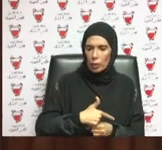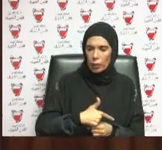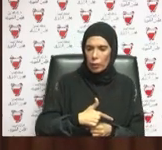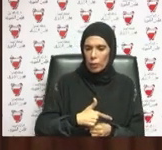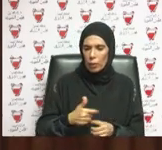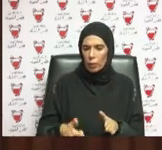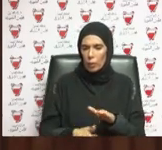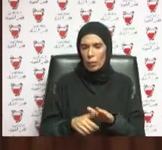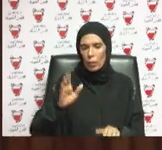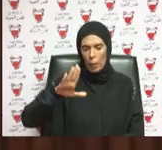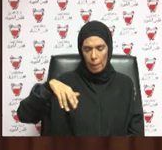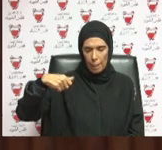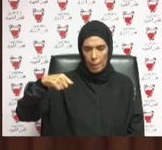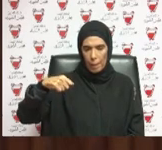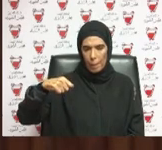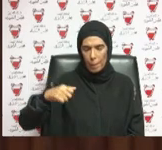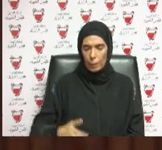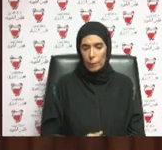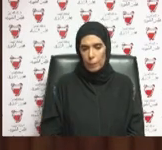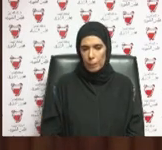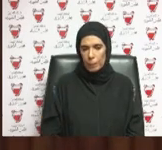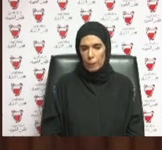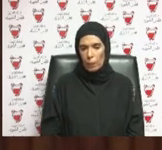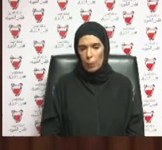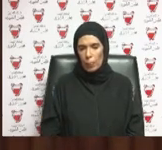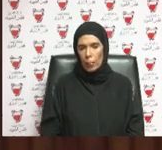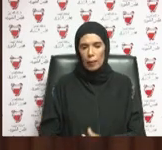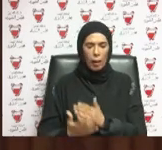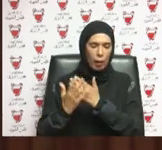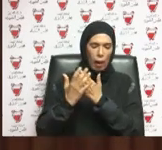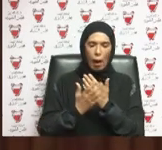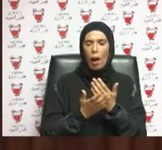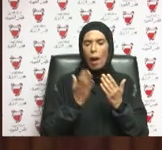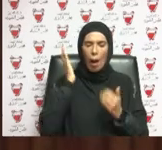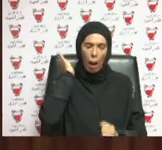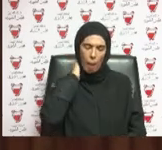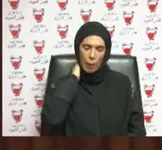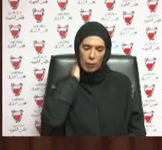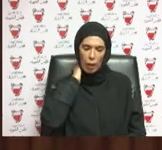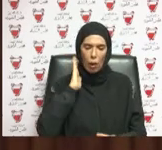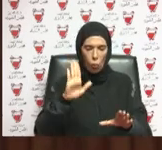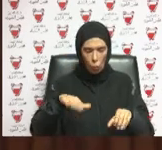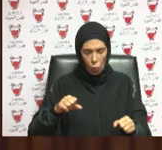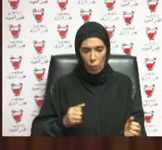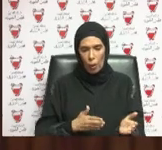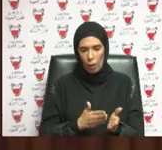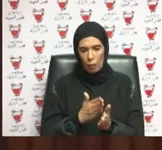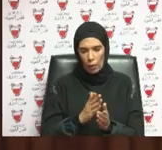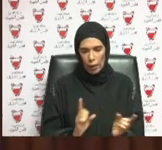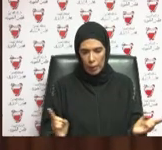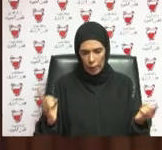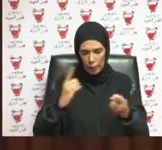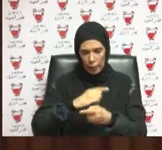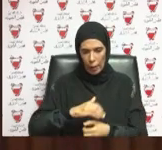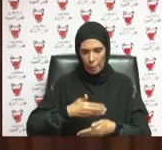العهد نائب القائد الأعلى ورئيس الوزراء في حمل الأمانة وإكمال من المسيرة، فهو خير خلف